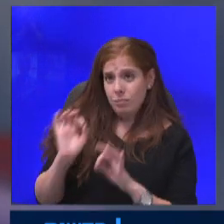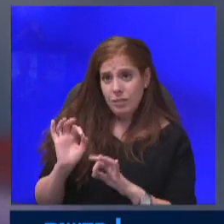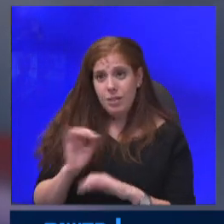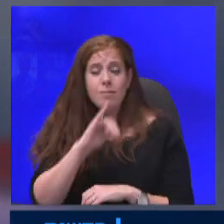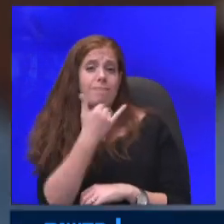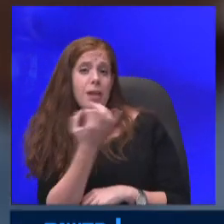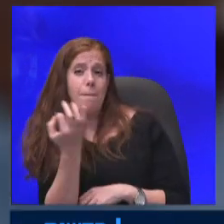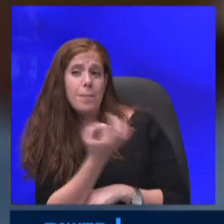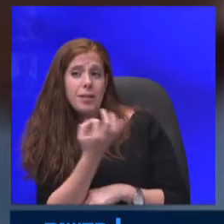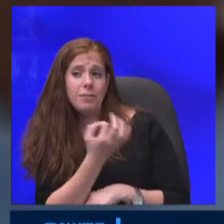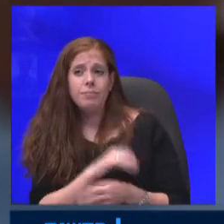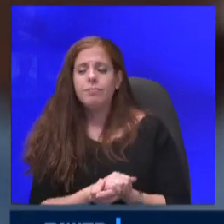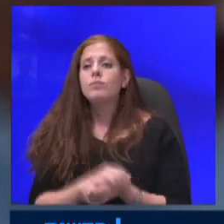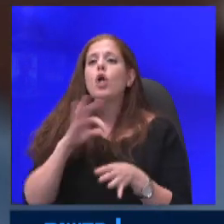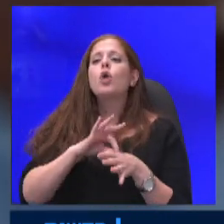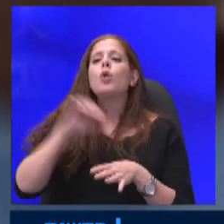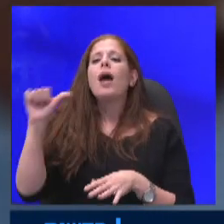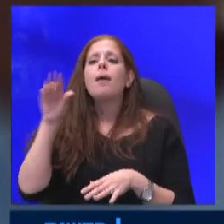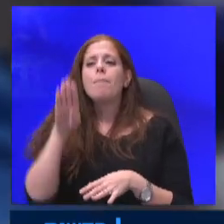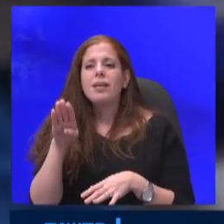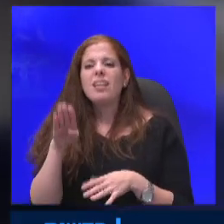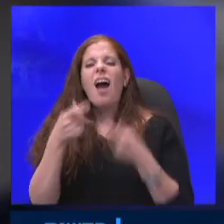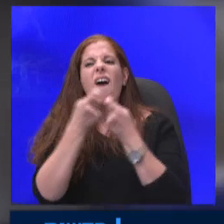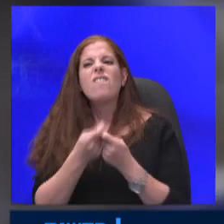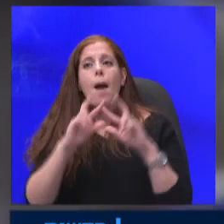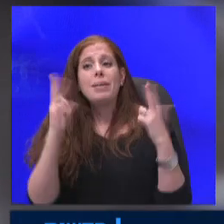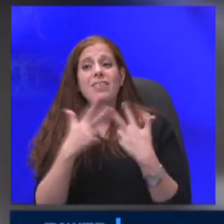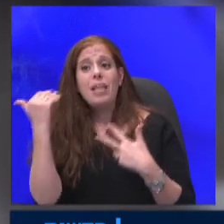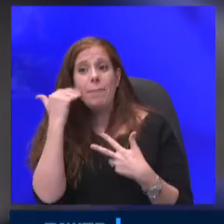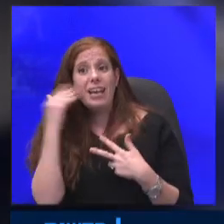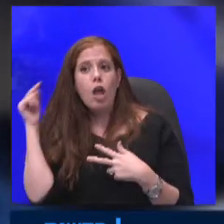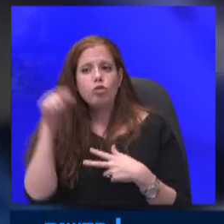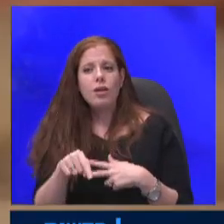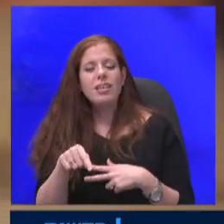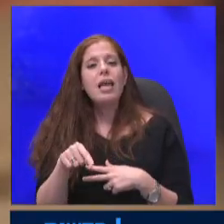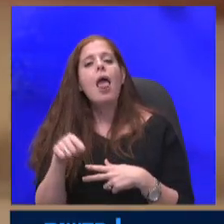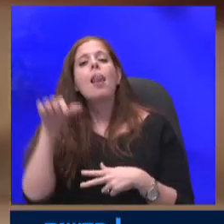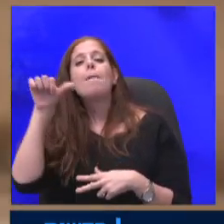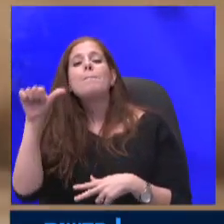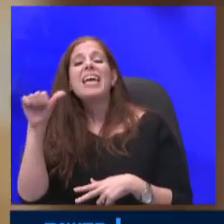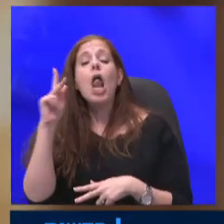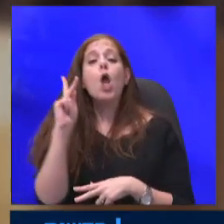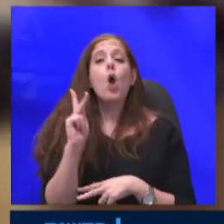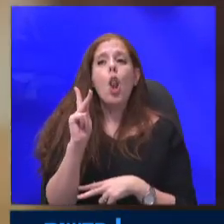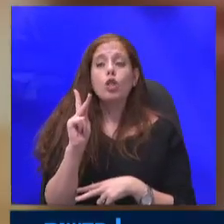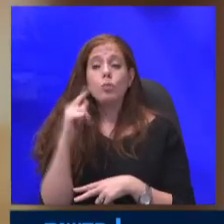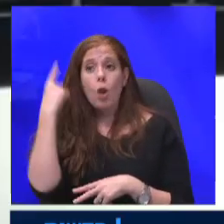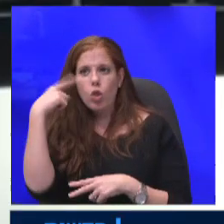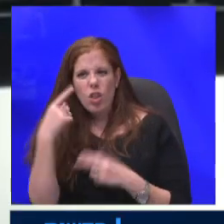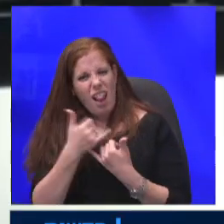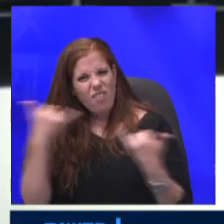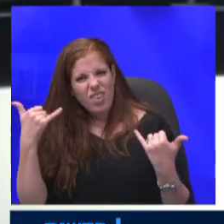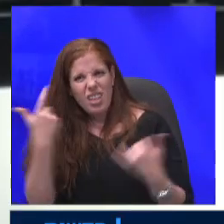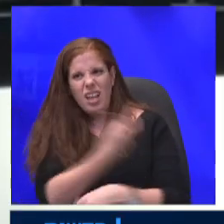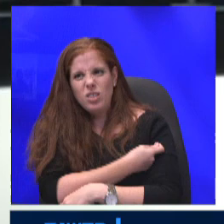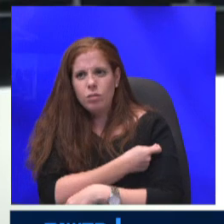דוקטור אנה בלקני, חברה בצוות האמריקני שהגיע לאימפריאל קולג' בלונדון כדי לפתח חיסון. Doing TikTok seems like a huge distraction, but I